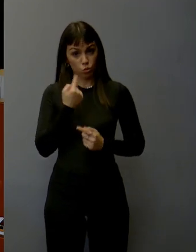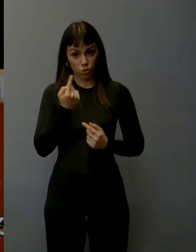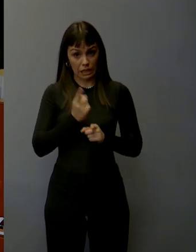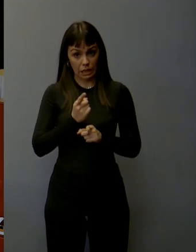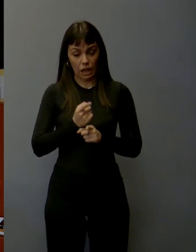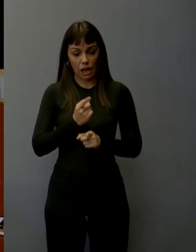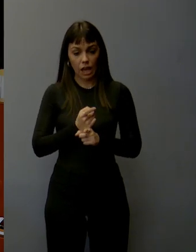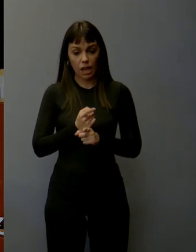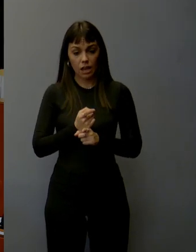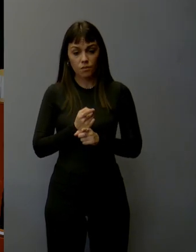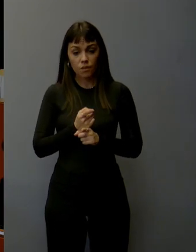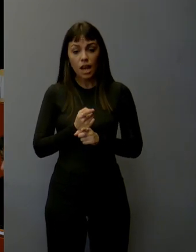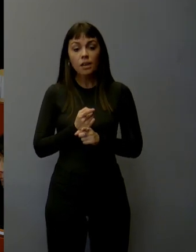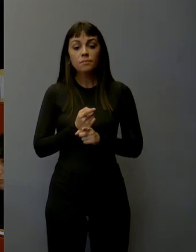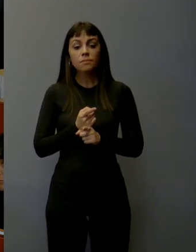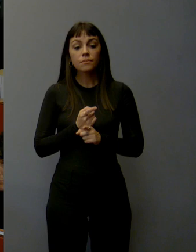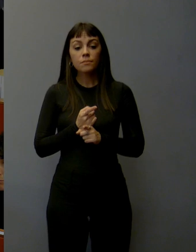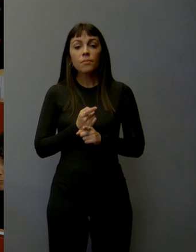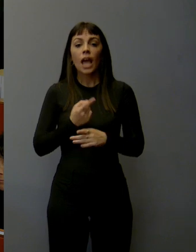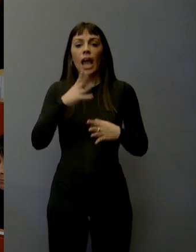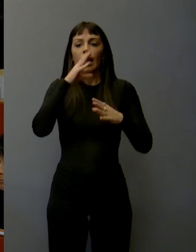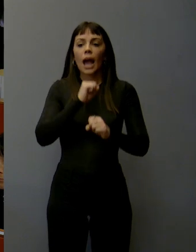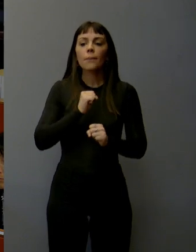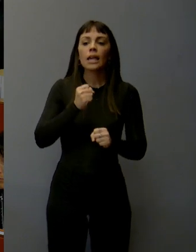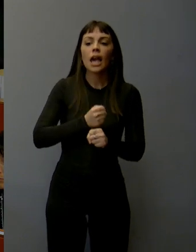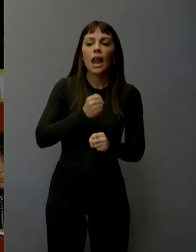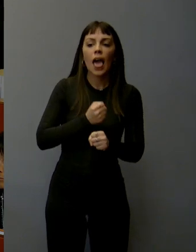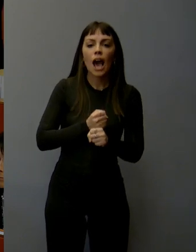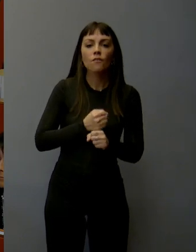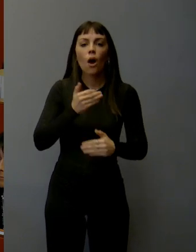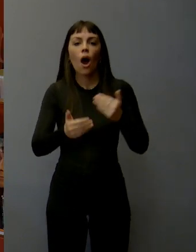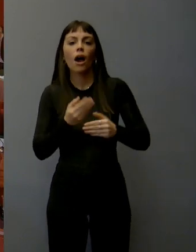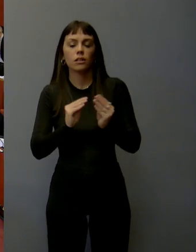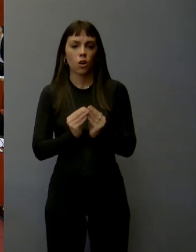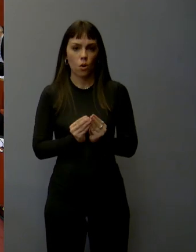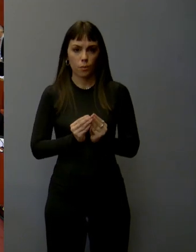soprattutto su dei lavori su cosa dobbiamo fare Grazie